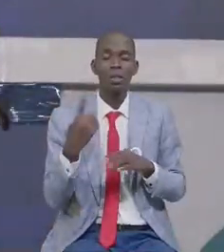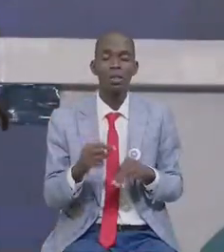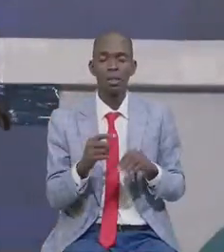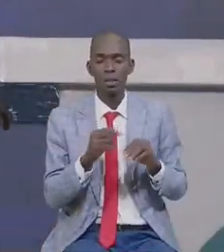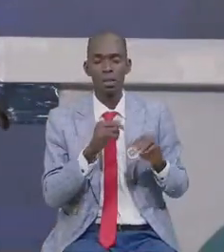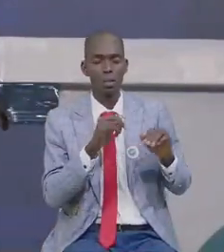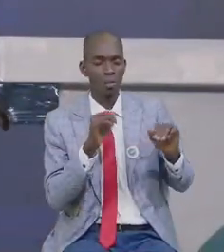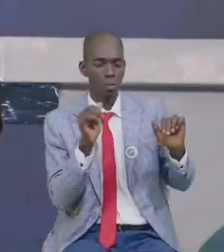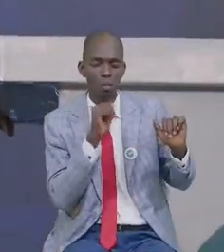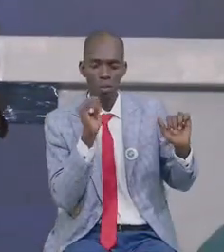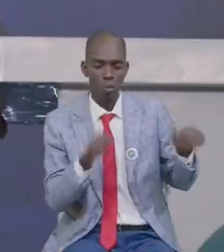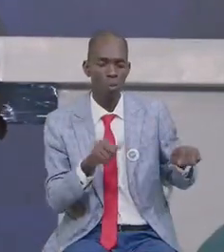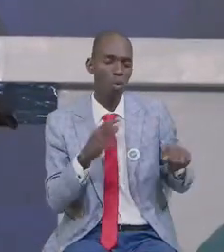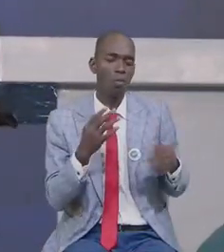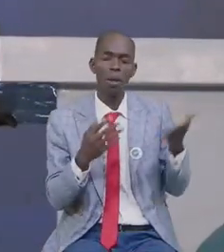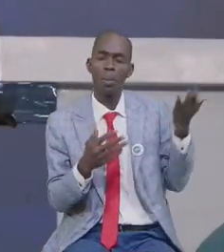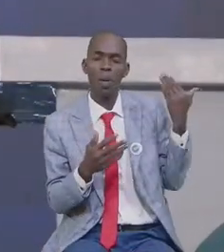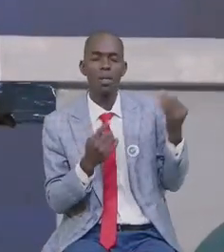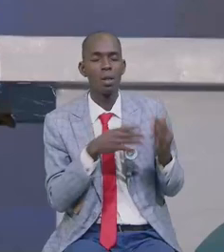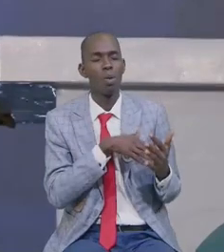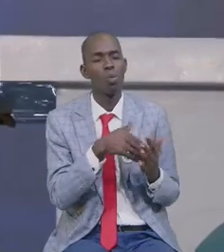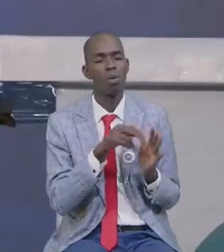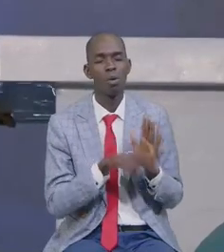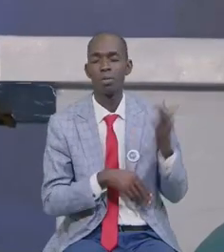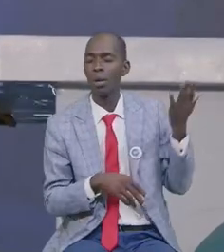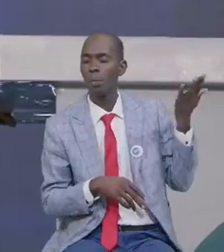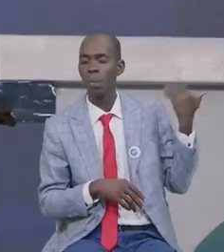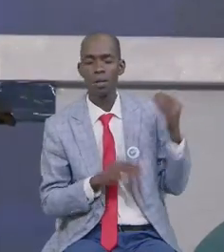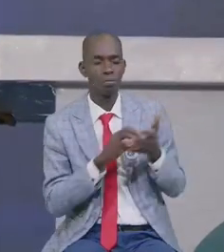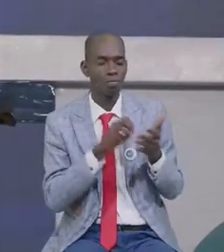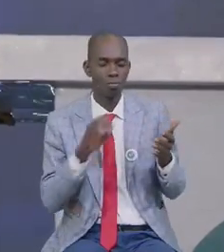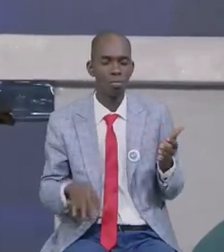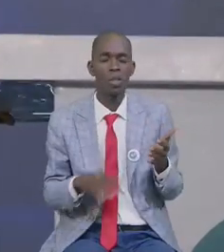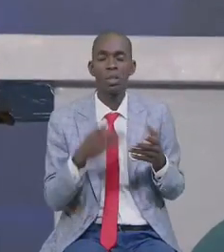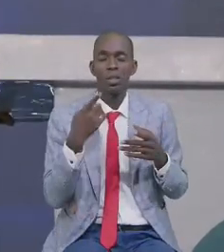Les impossibilités du passé, les faiblesses du passé,